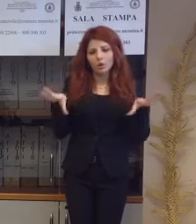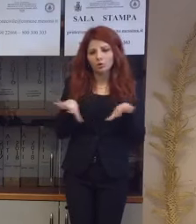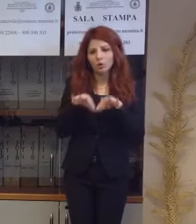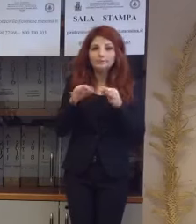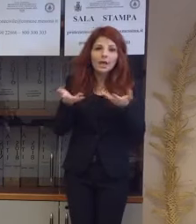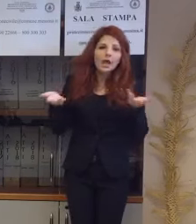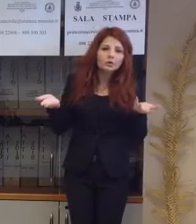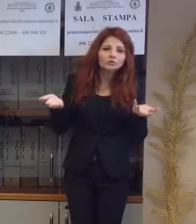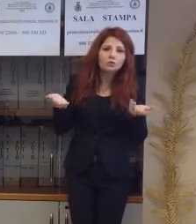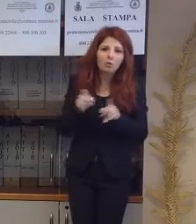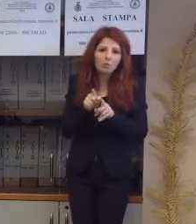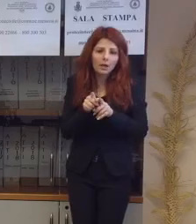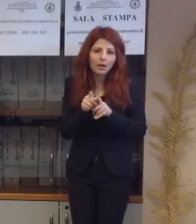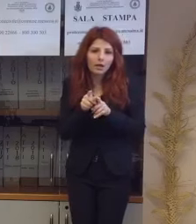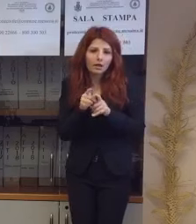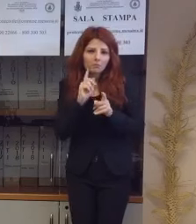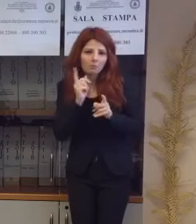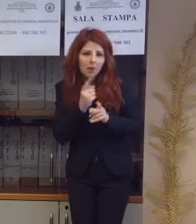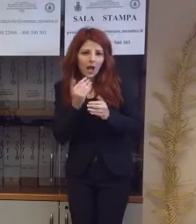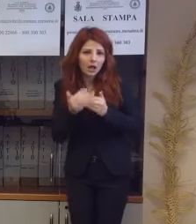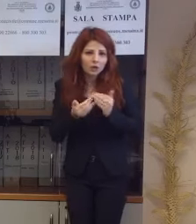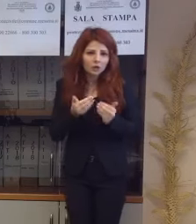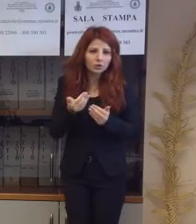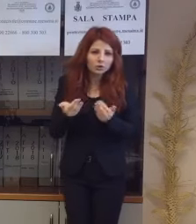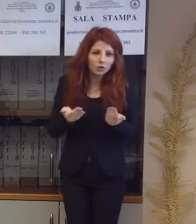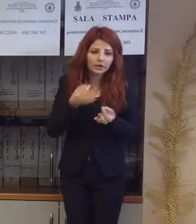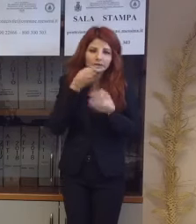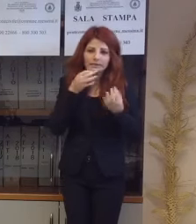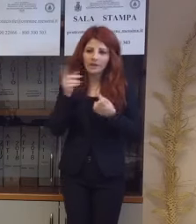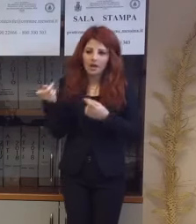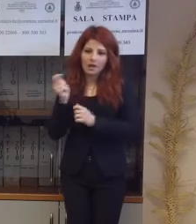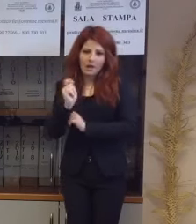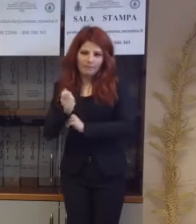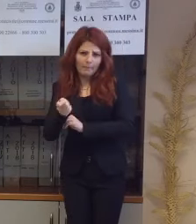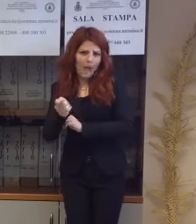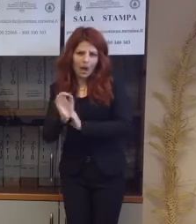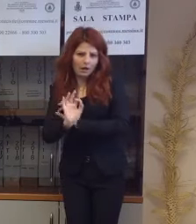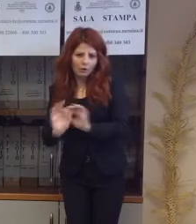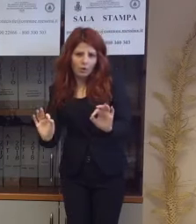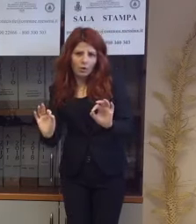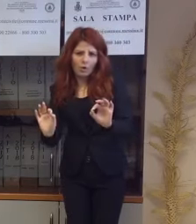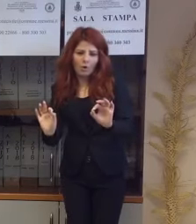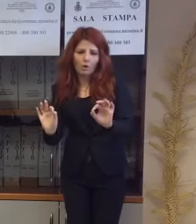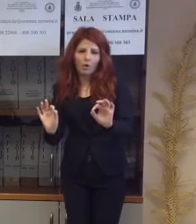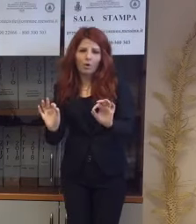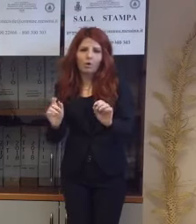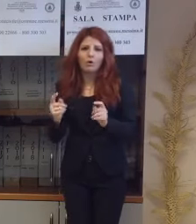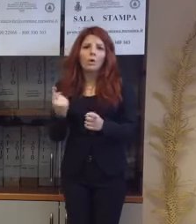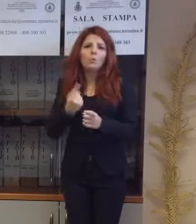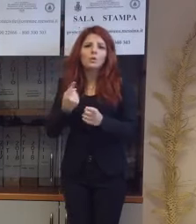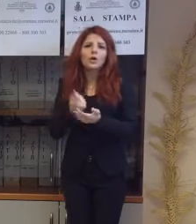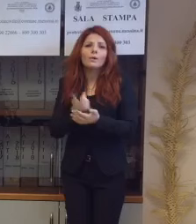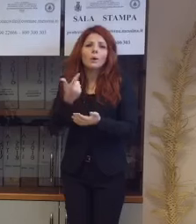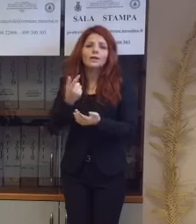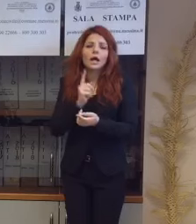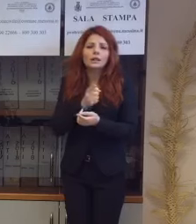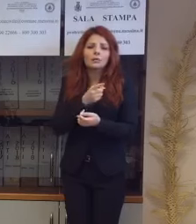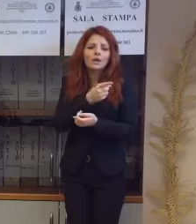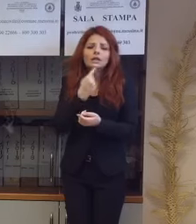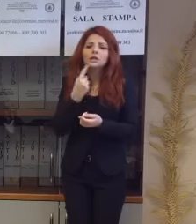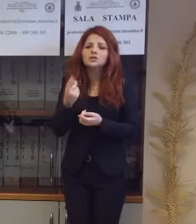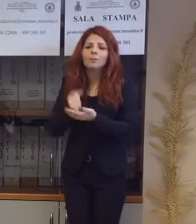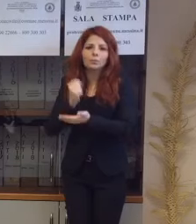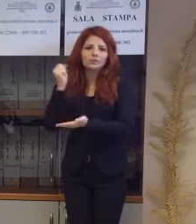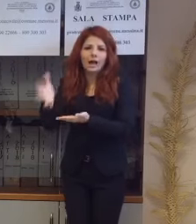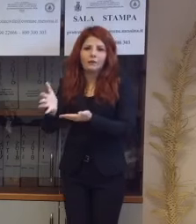con questo, cioè che comunque pure se non pagate non vi possono buttare fuori, siete morosi ma non vi possono buttare